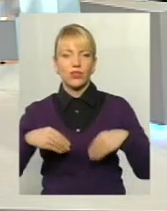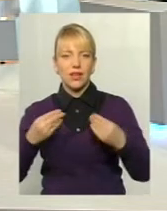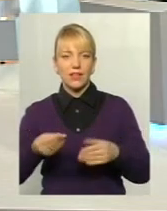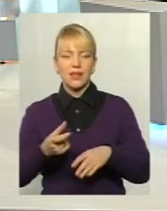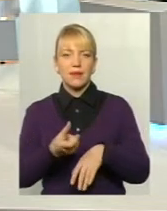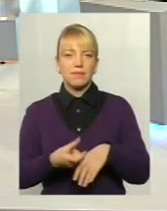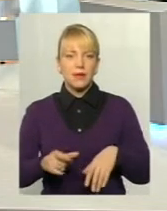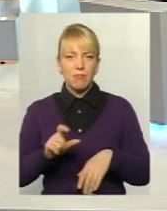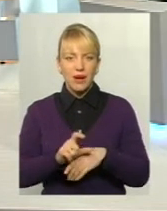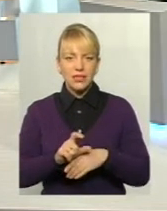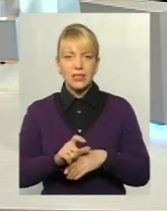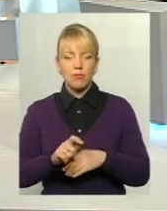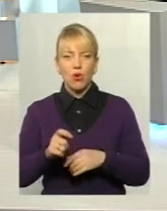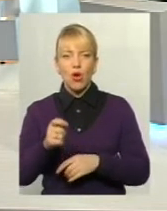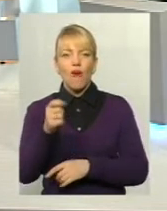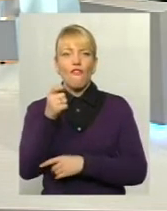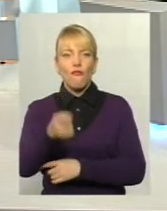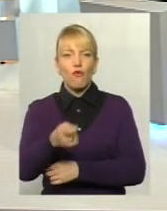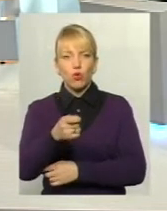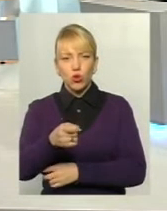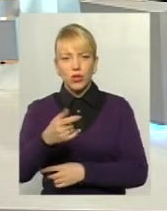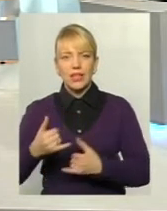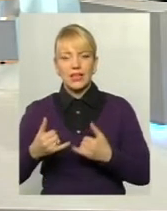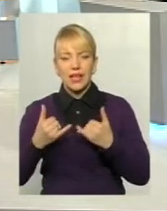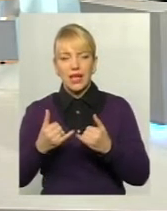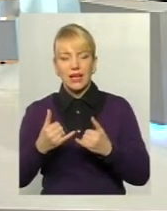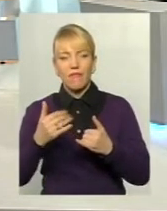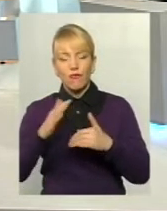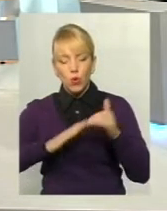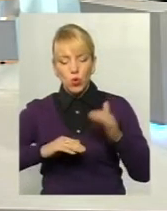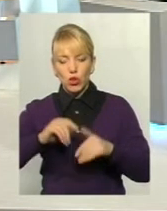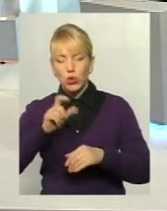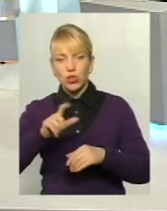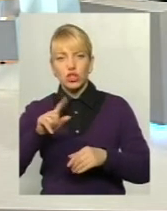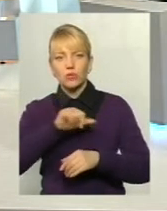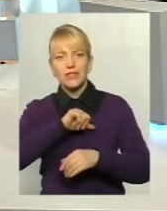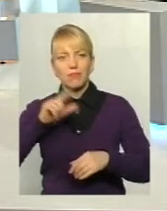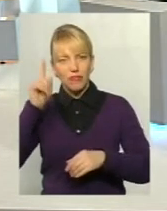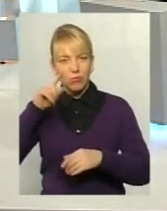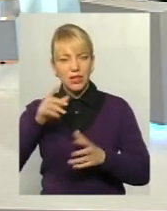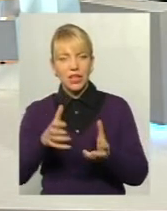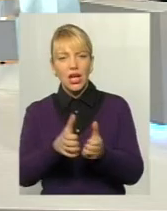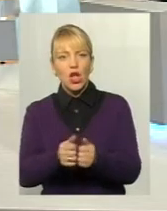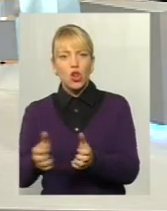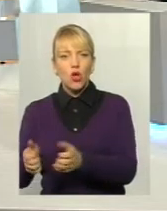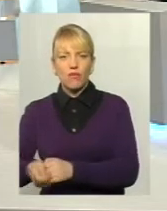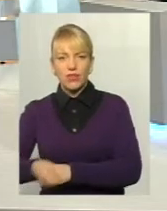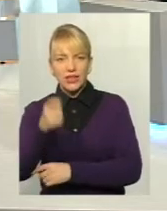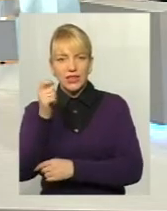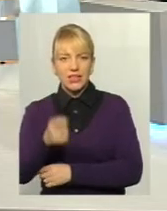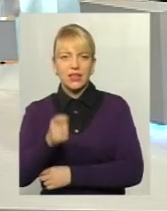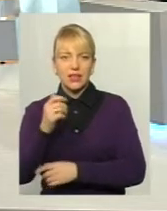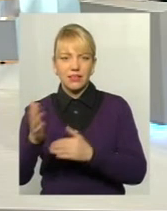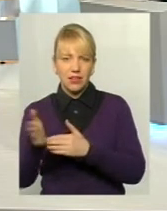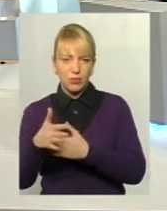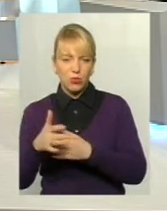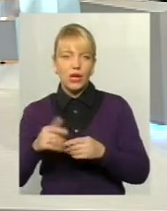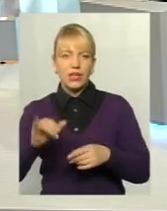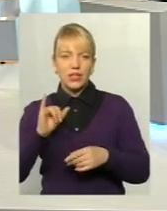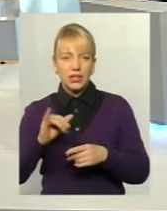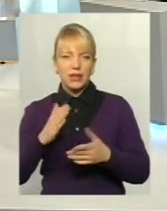максимум вудок в руки людей для того, щоб вони самі вміли ловити рибу. І на це сконцентровано багато зусиль,